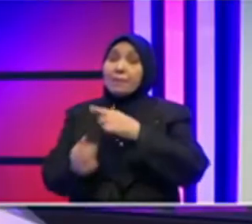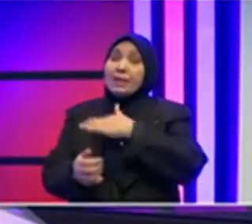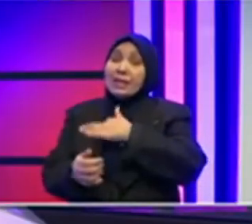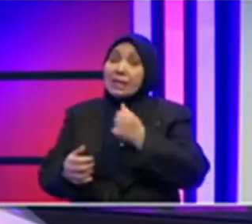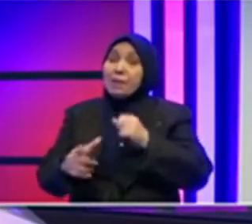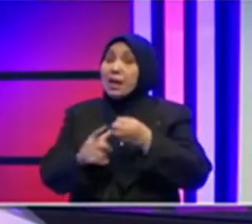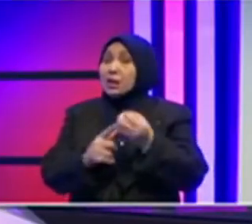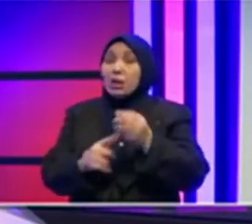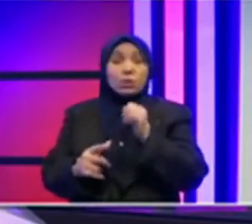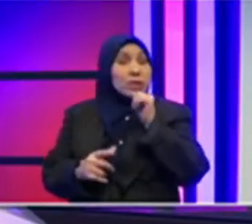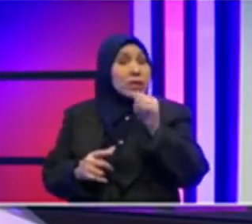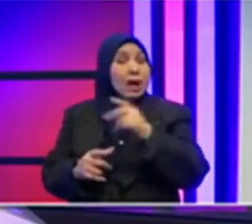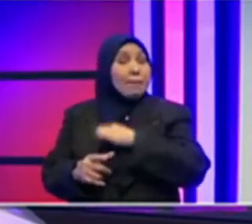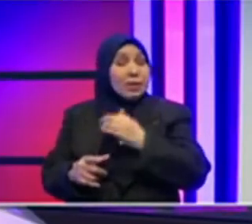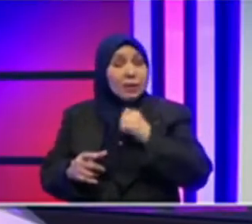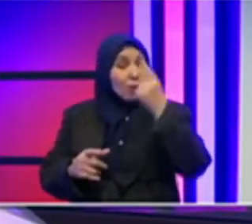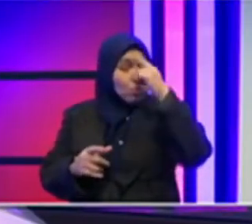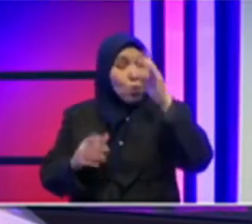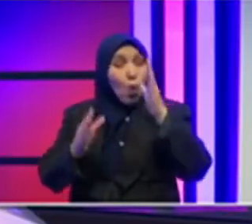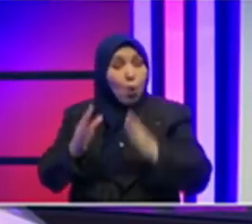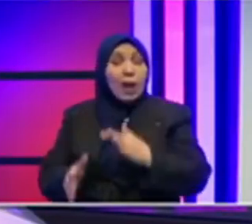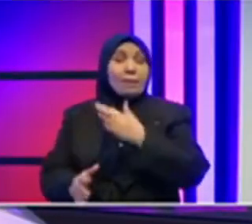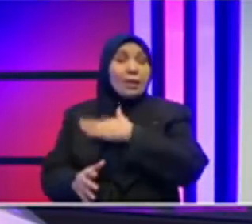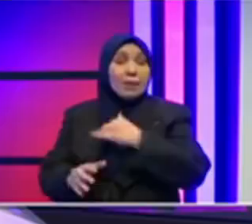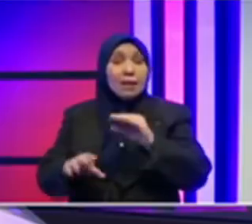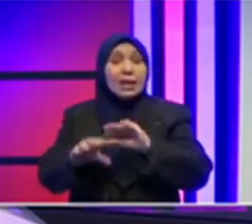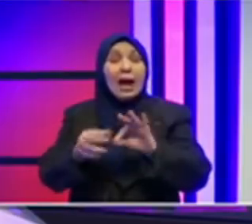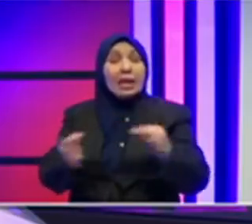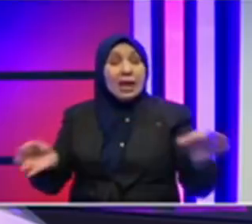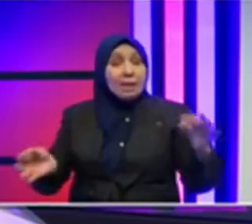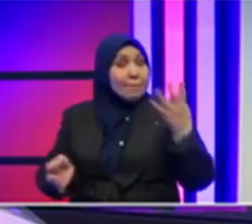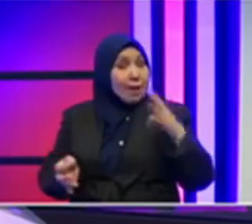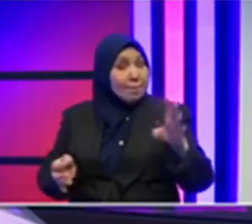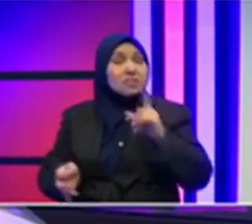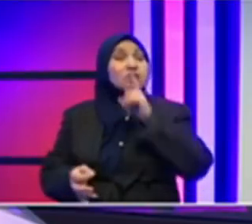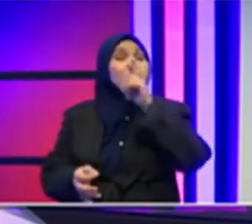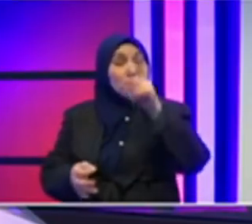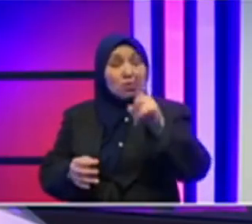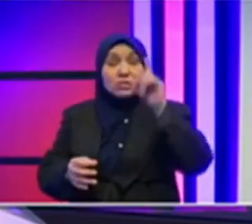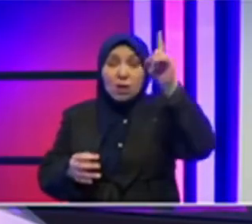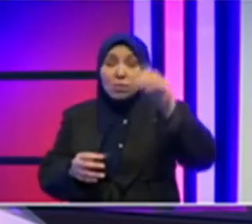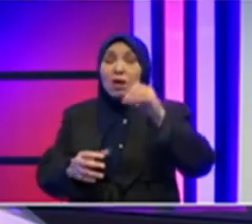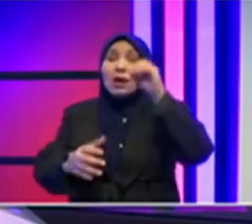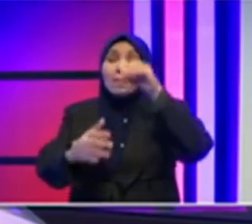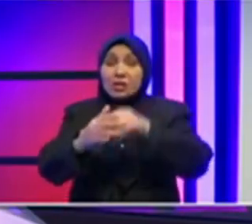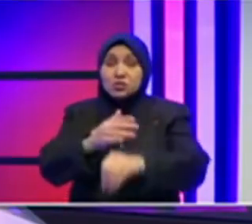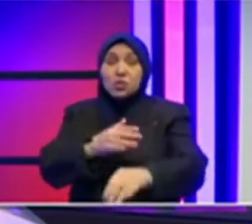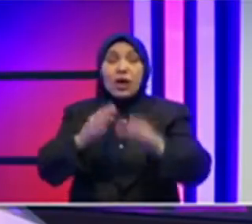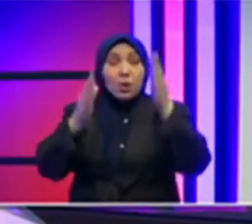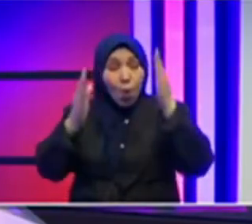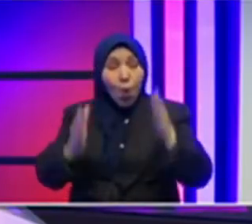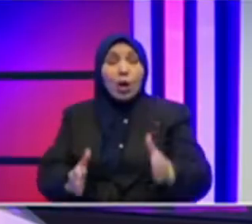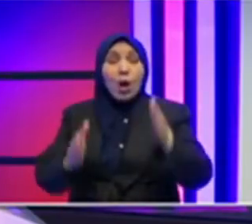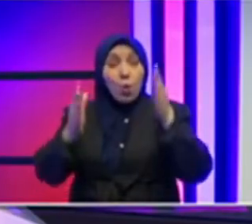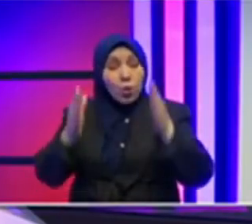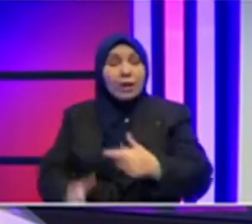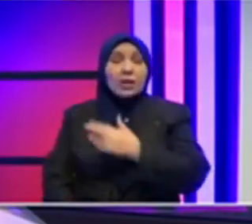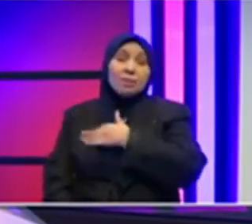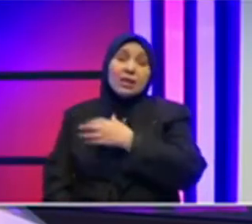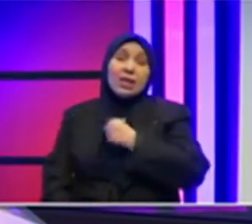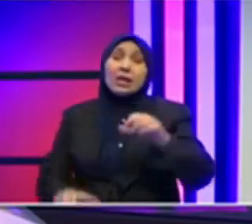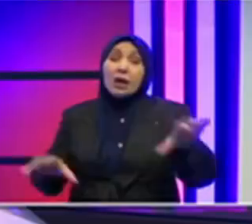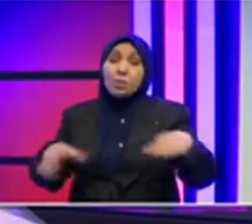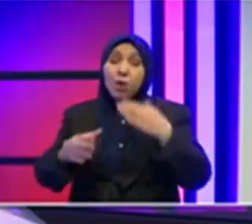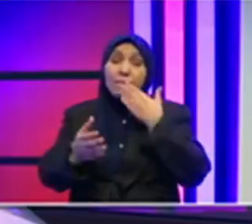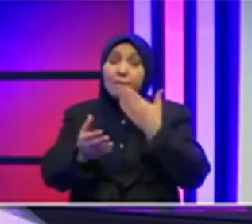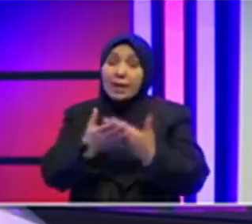tidak. Bagi orang yang beriman, Allah kata pada ayat 14, sesungguhnya Allah akan memasukkan orang-orang yang beriman dan melakukan